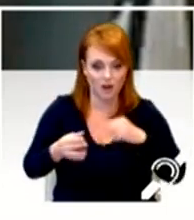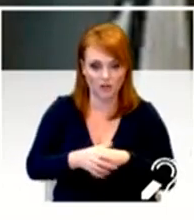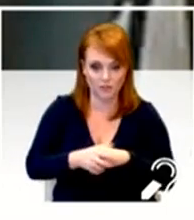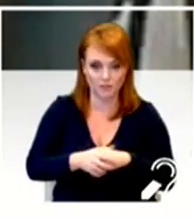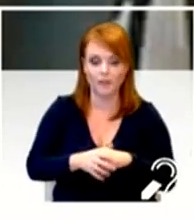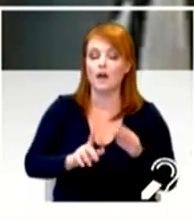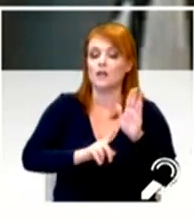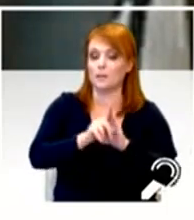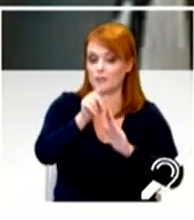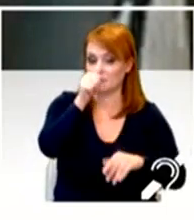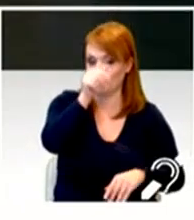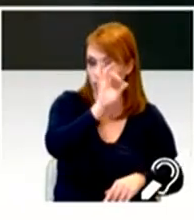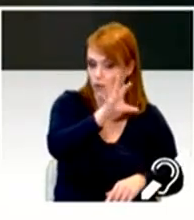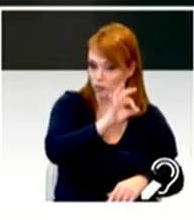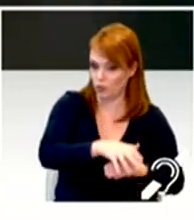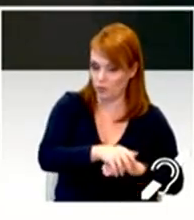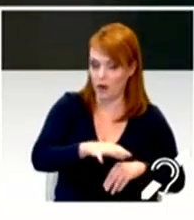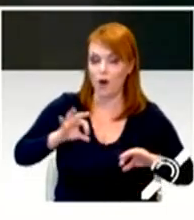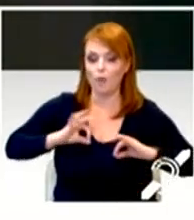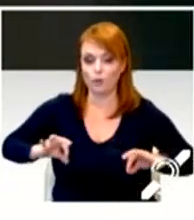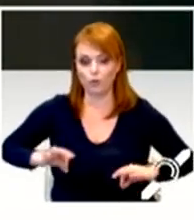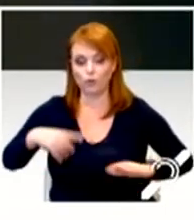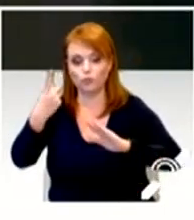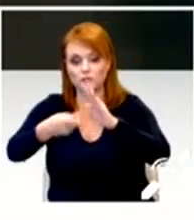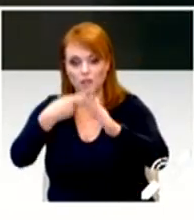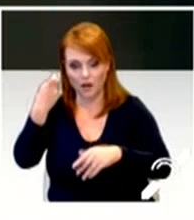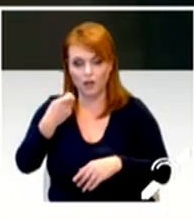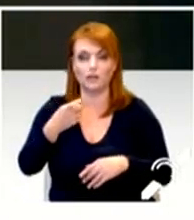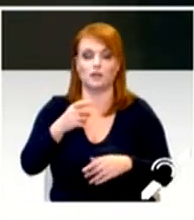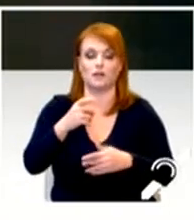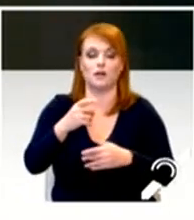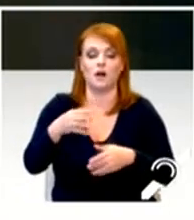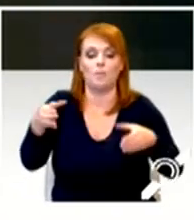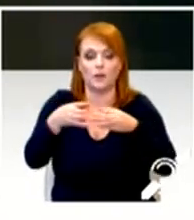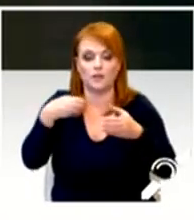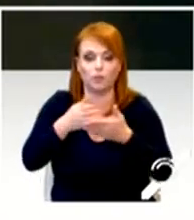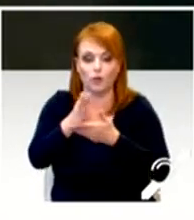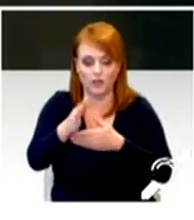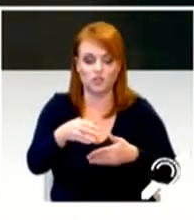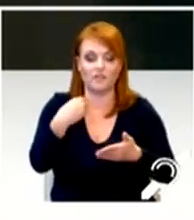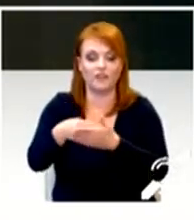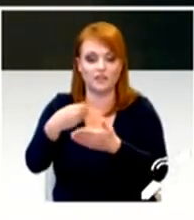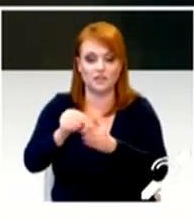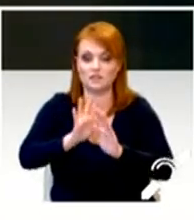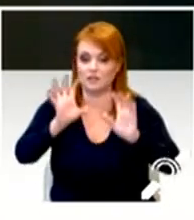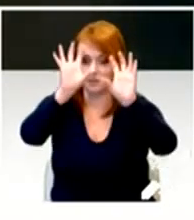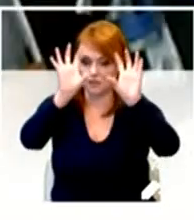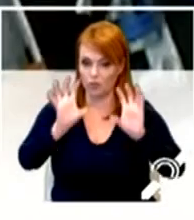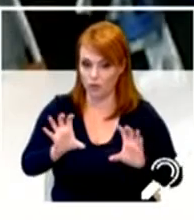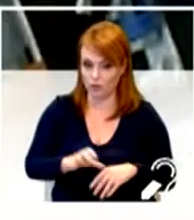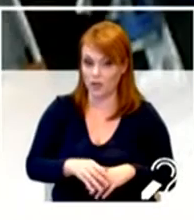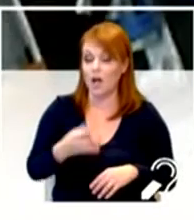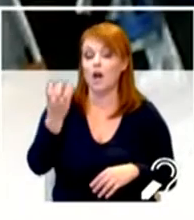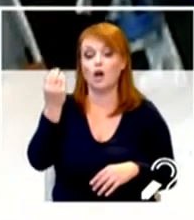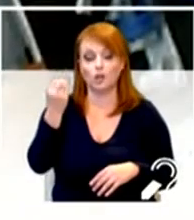că cercetează o nouă formă de finanțare ilegală a unor partide politice. Mai exact, nu se mai folosește numerar, ci